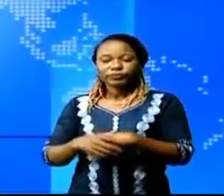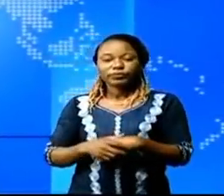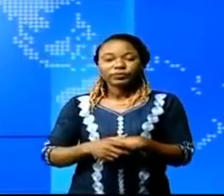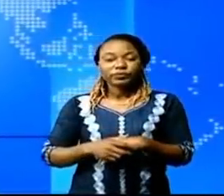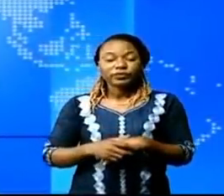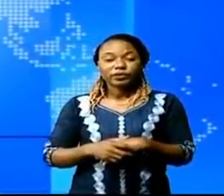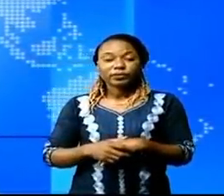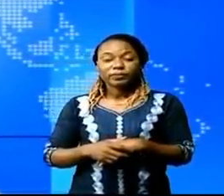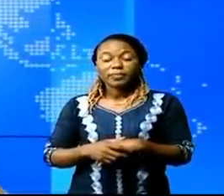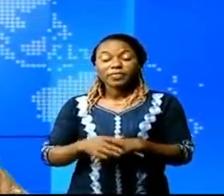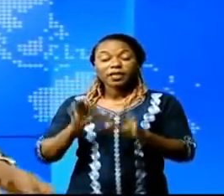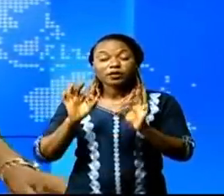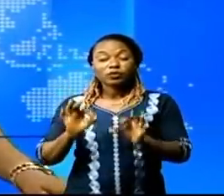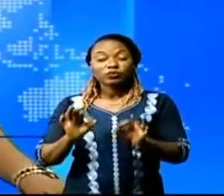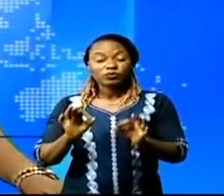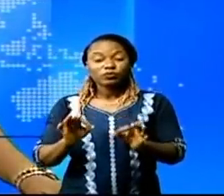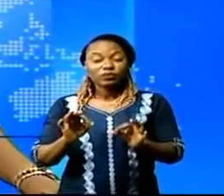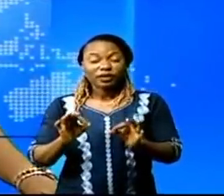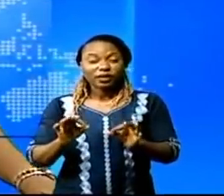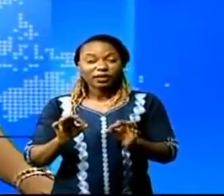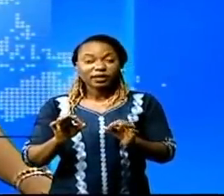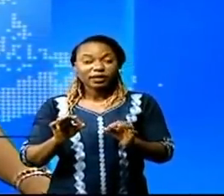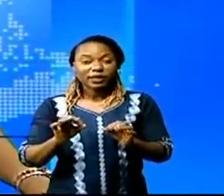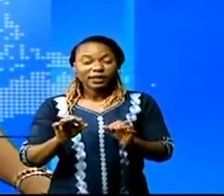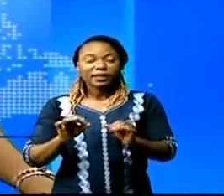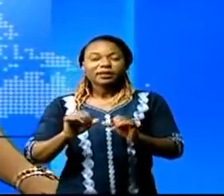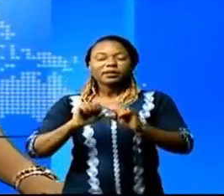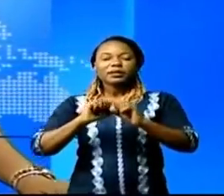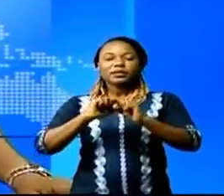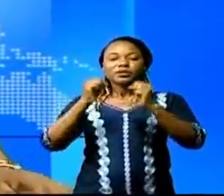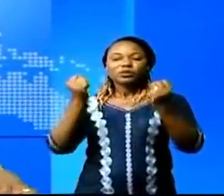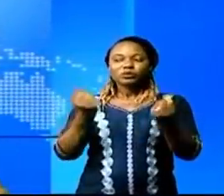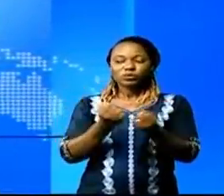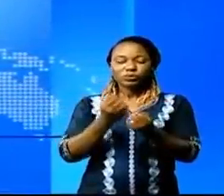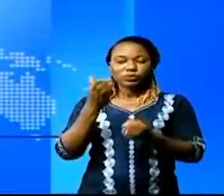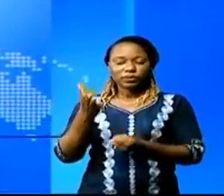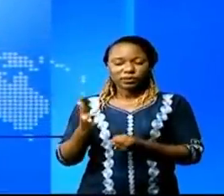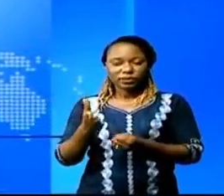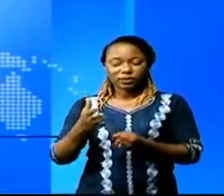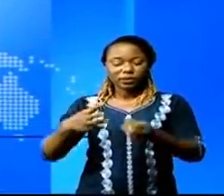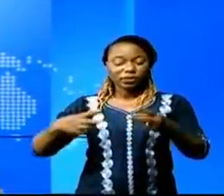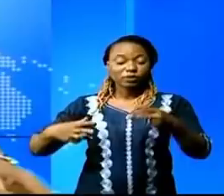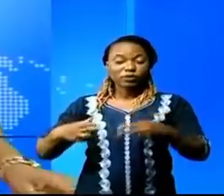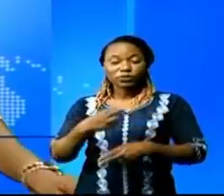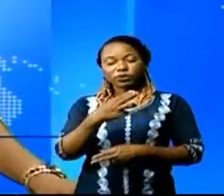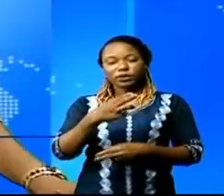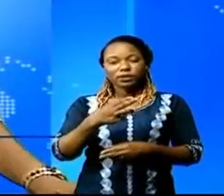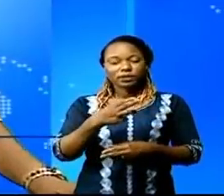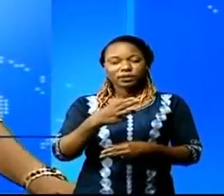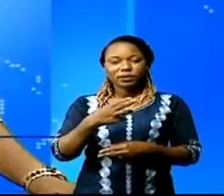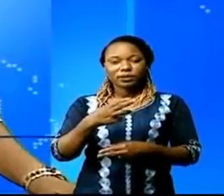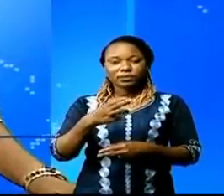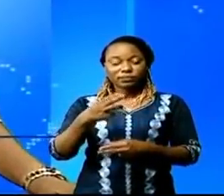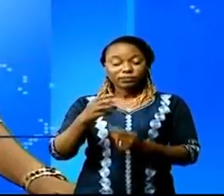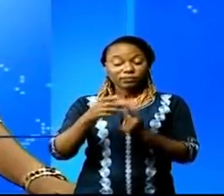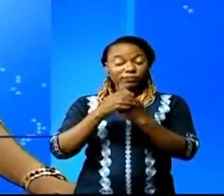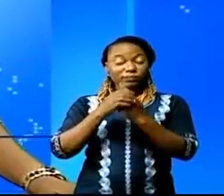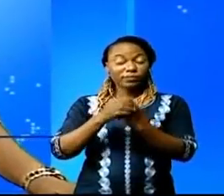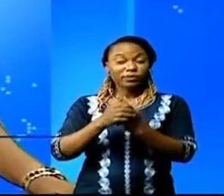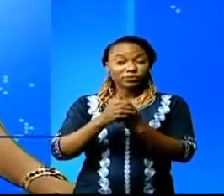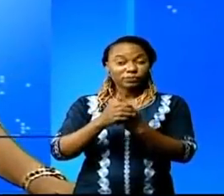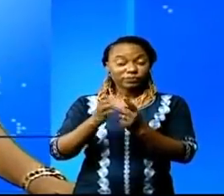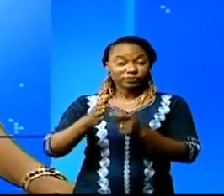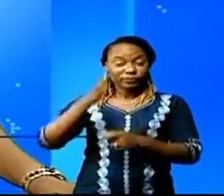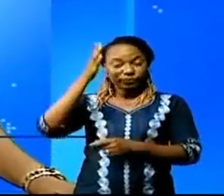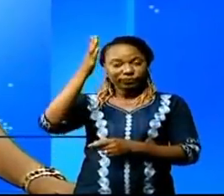C'est une nouvelle usine à Kinshasa qui sera inaugurée dans le tout prochain jour. Il s'agit